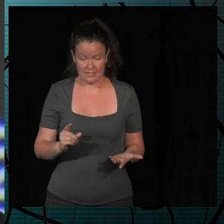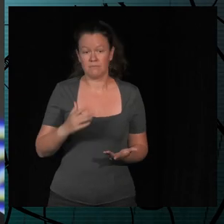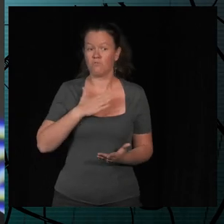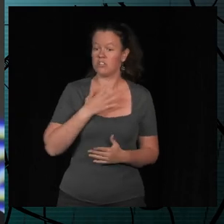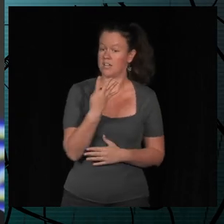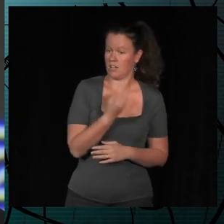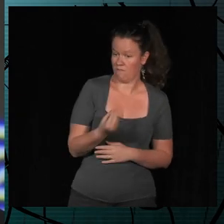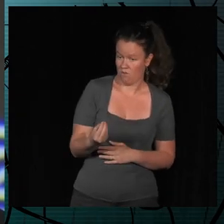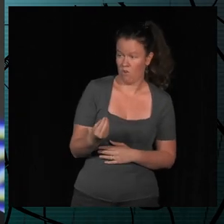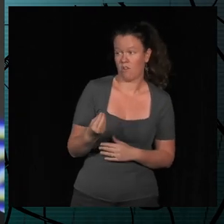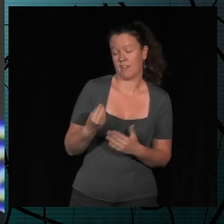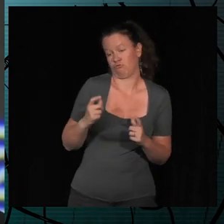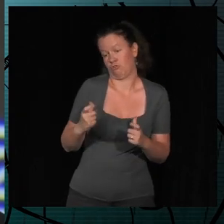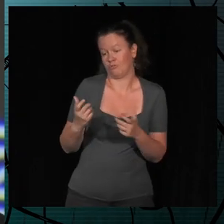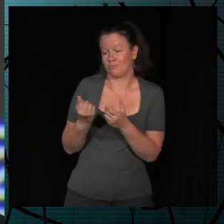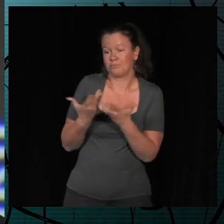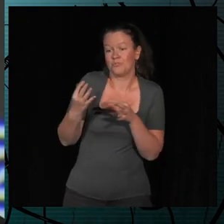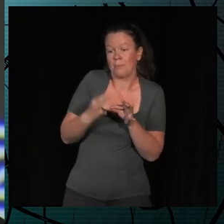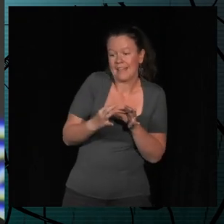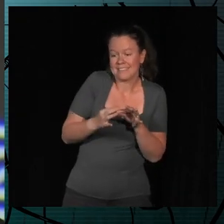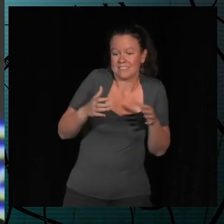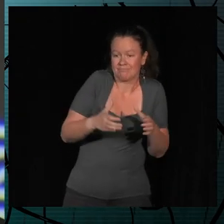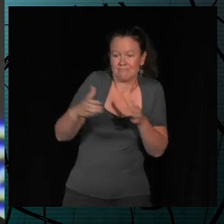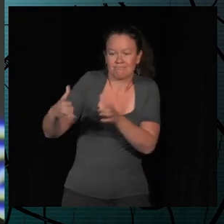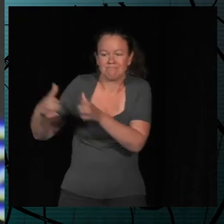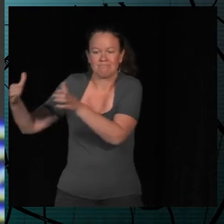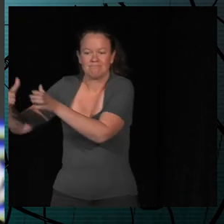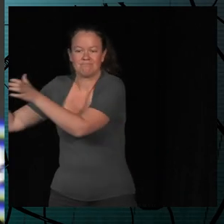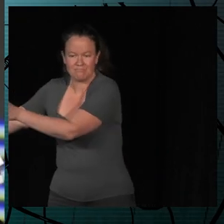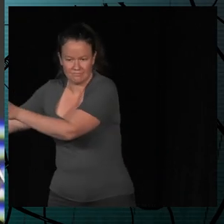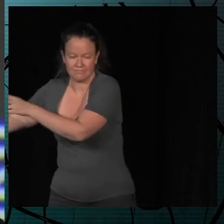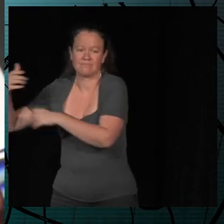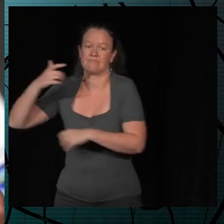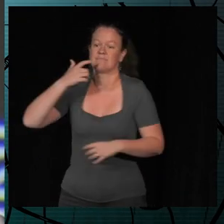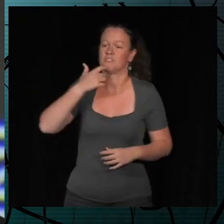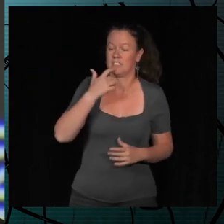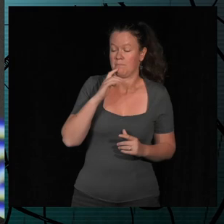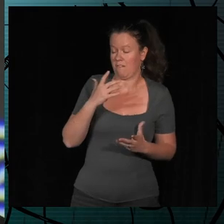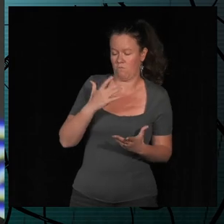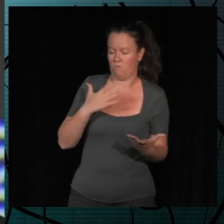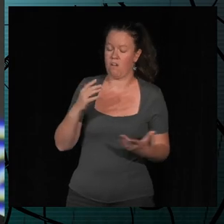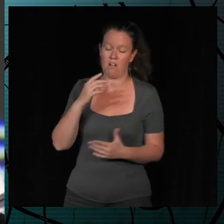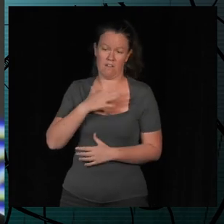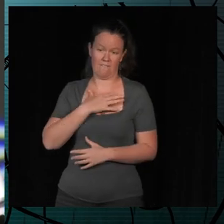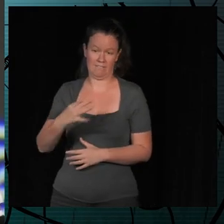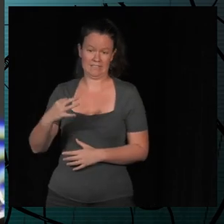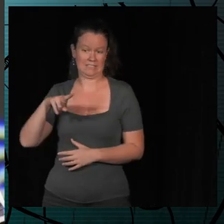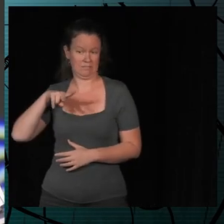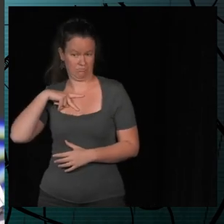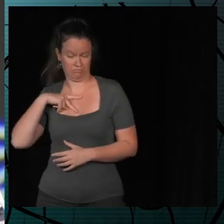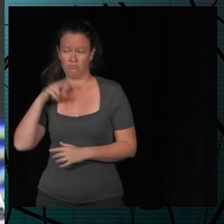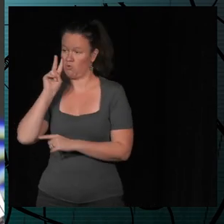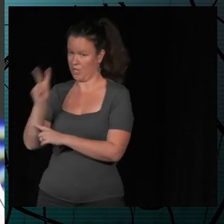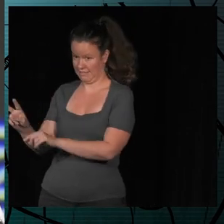d'ailleurs dans une seule pièce il est arrivé que mon fils regarde la télévision et ma fille qui avait 4 ans de moins regarde un programme à elle